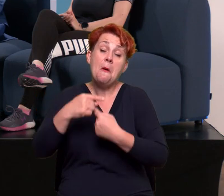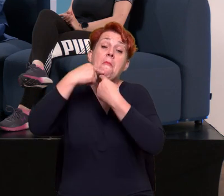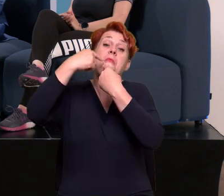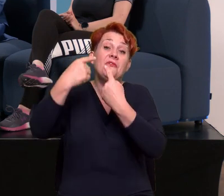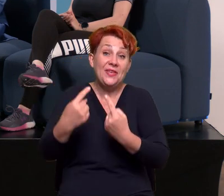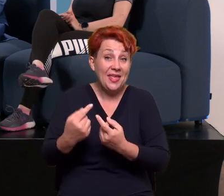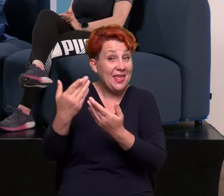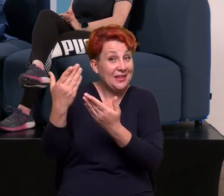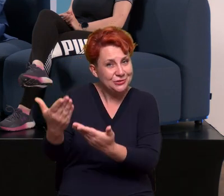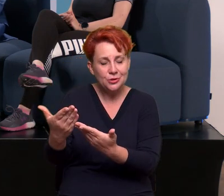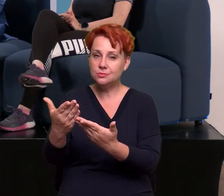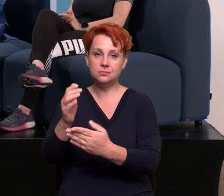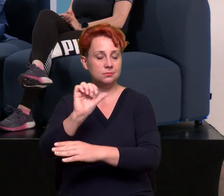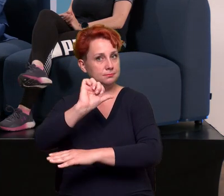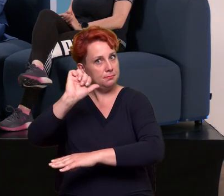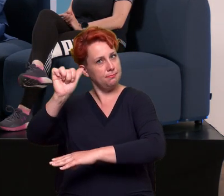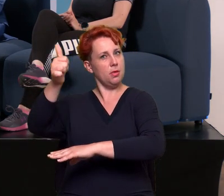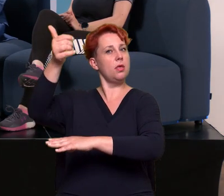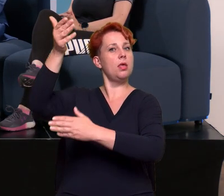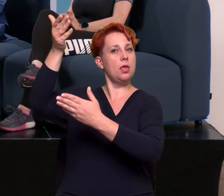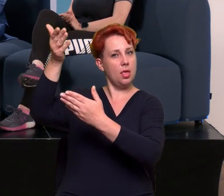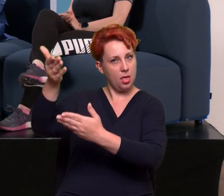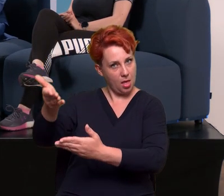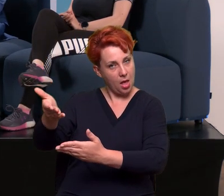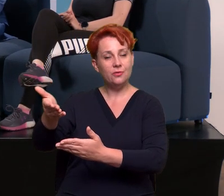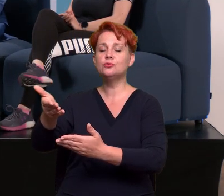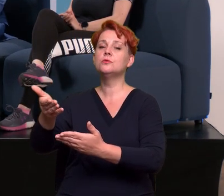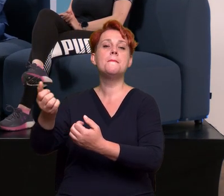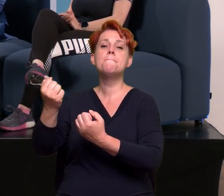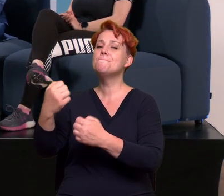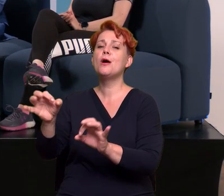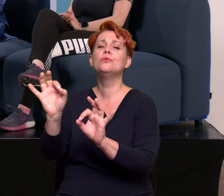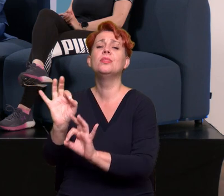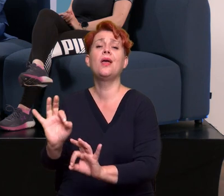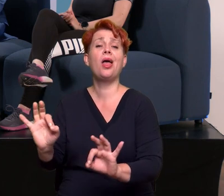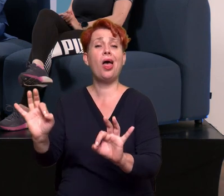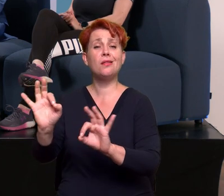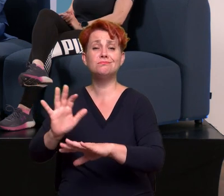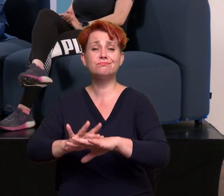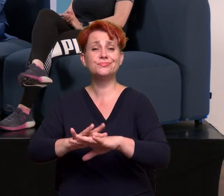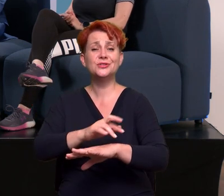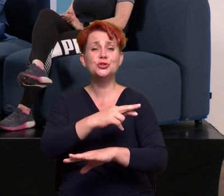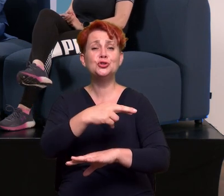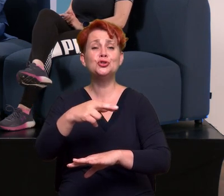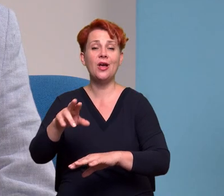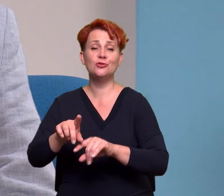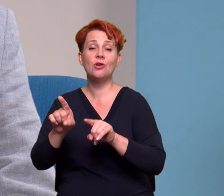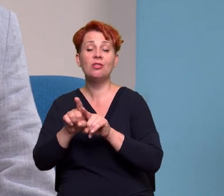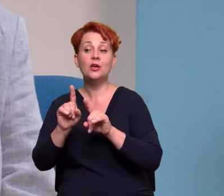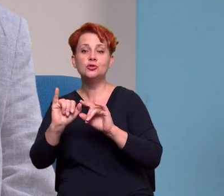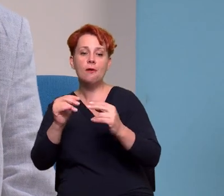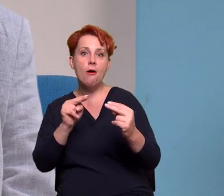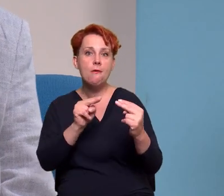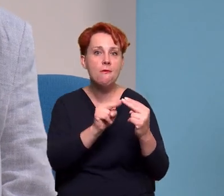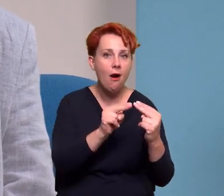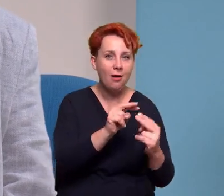że pionier, jeśli chodzi o czułe obchodzenie się z rzeczami, o interakcję z